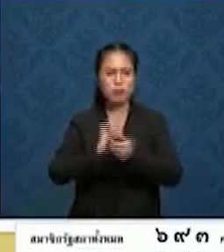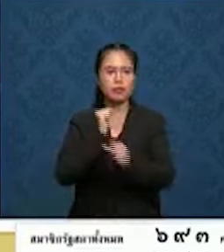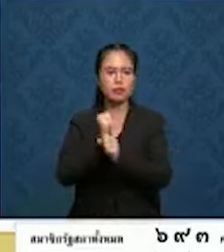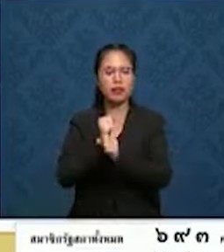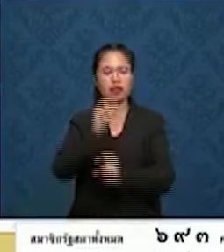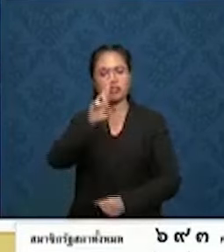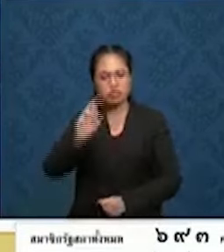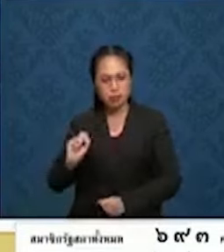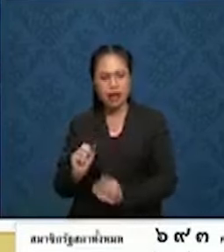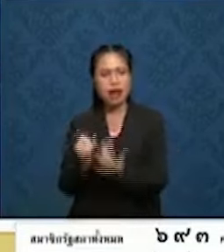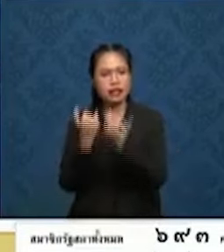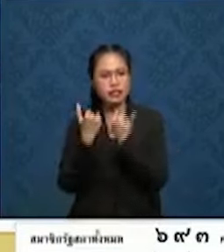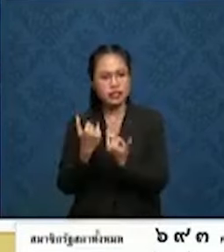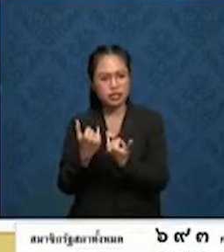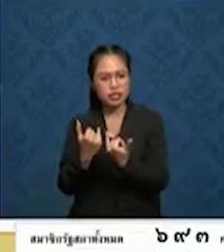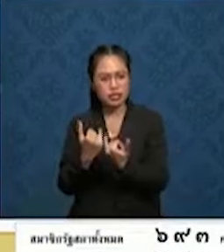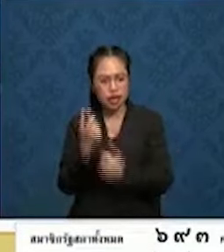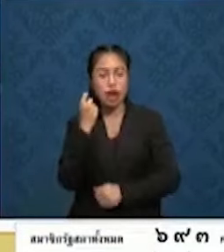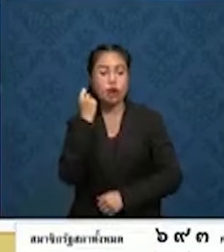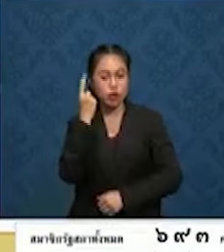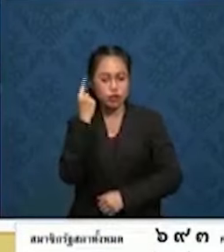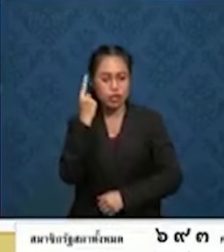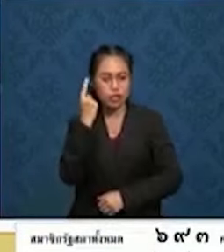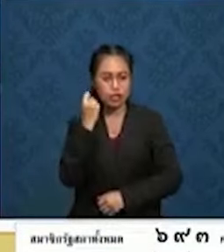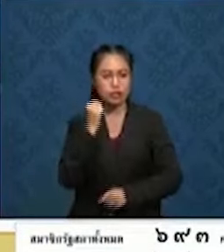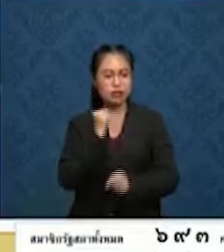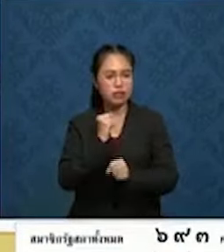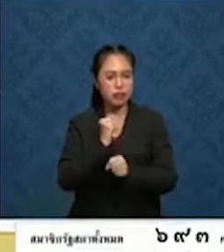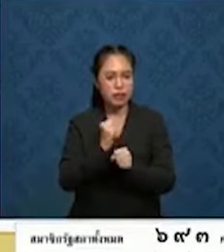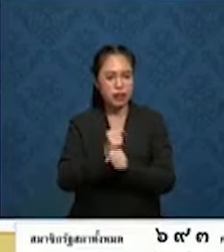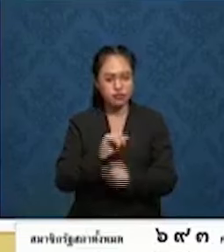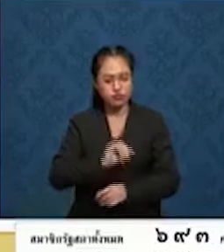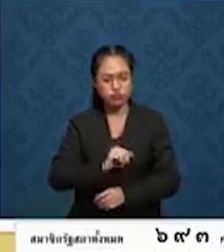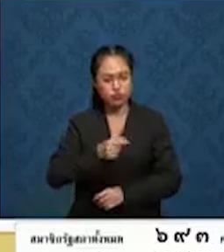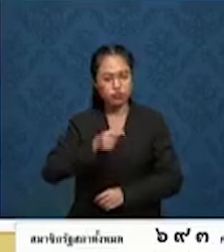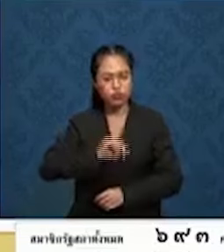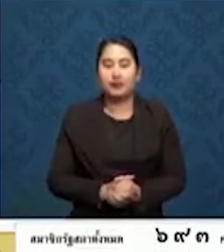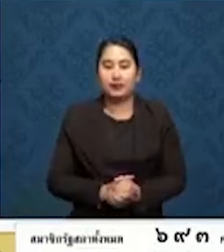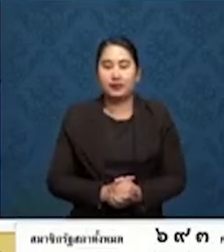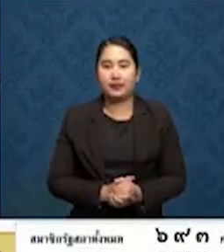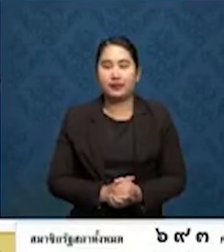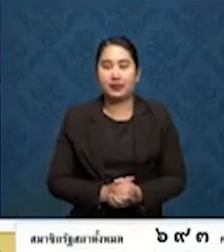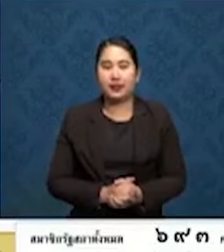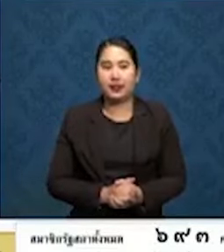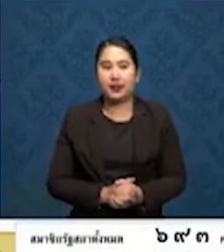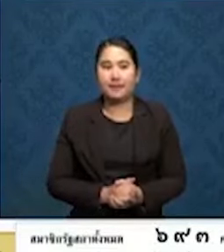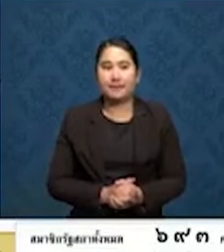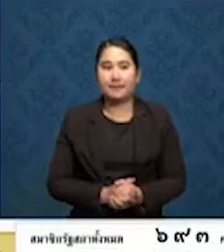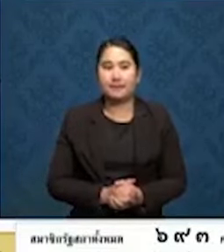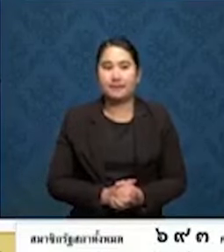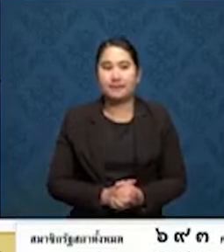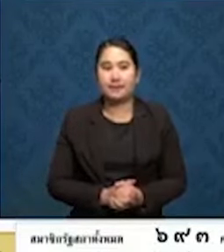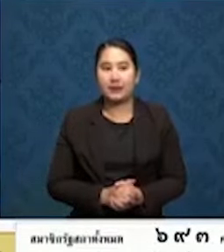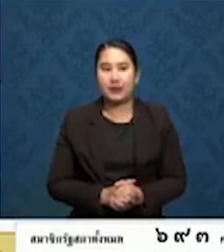นะครับก็จะรู้ว่าเวลานักอ่านหนังสือเสียงเขาอ่านหนังสือให้กับคนพิการฟังเนี่ยเวลาเขาอินกับเนื้อหาเนี่ยเขาใช้น้ำเสียงยังไงอะ